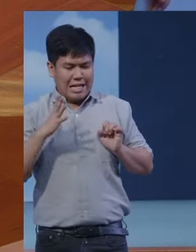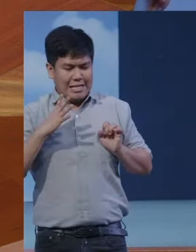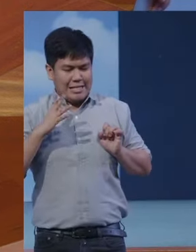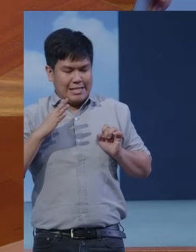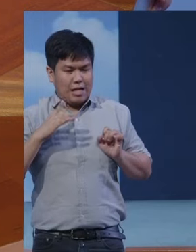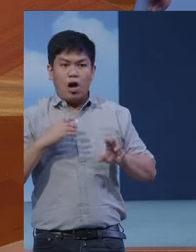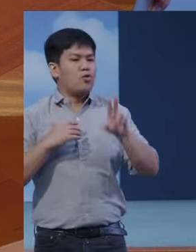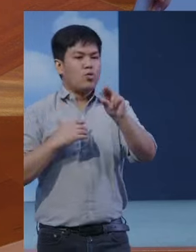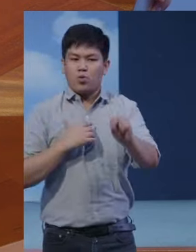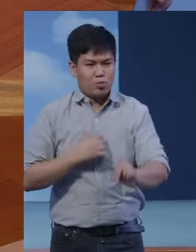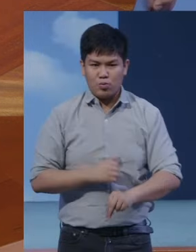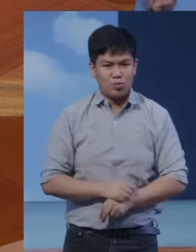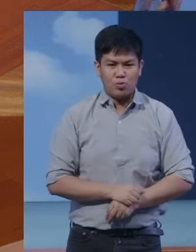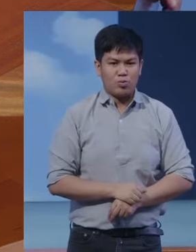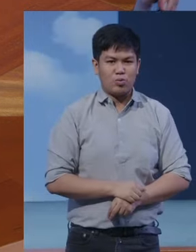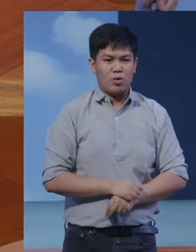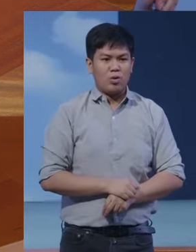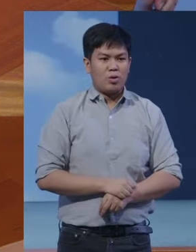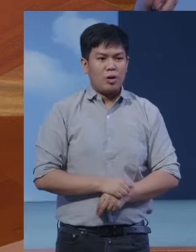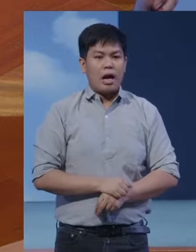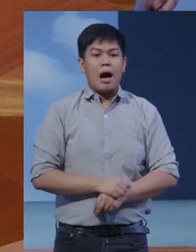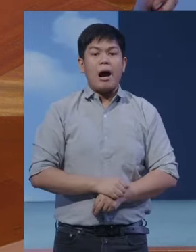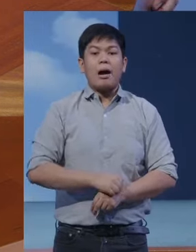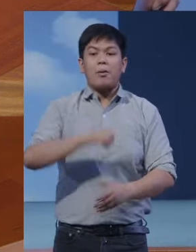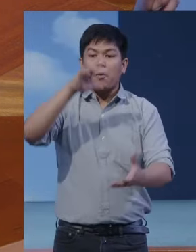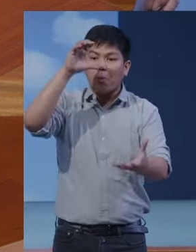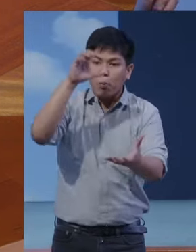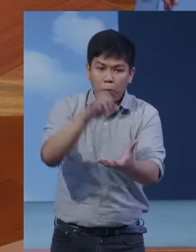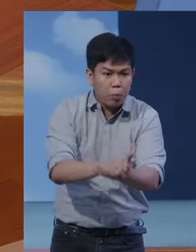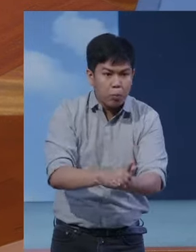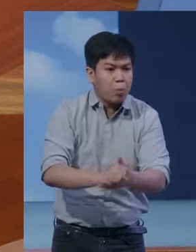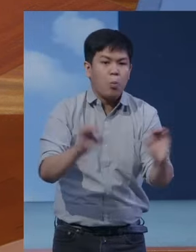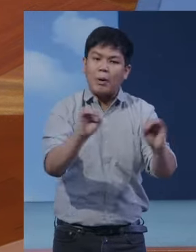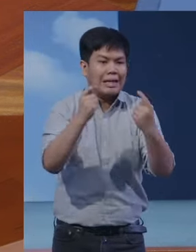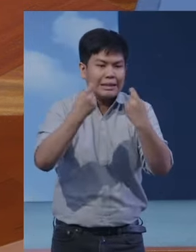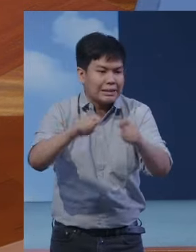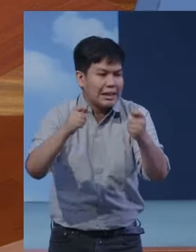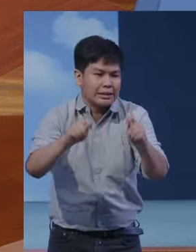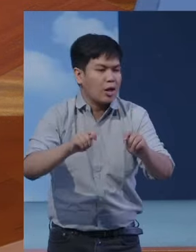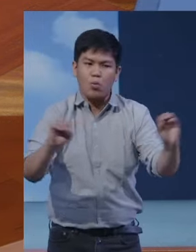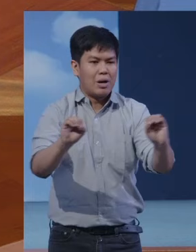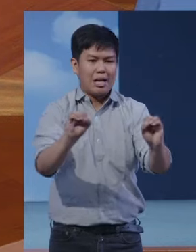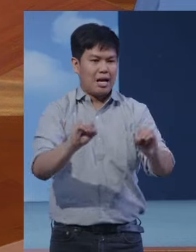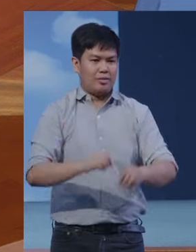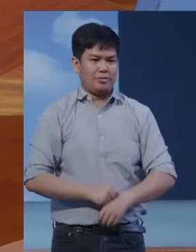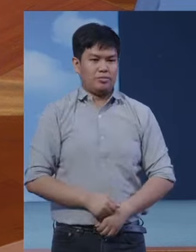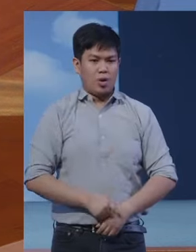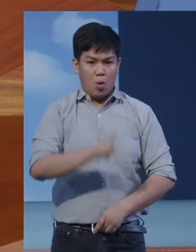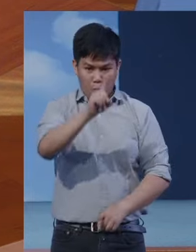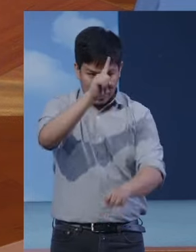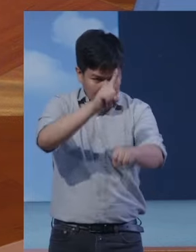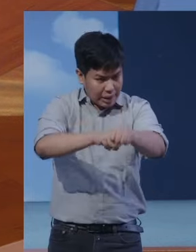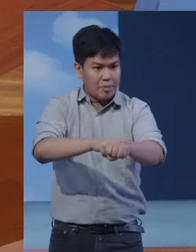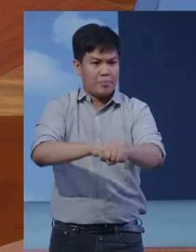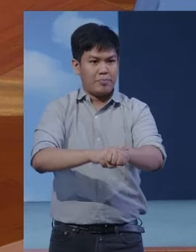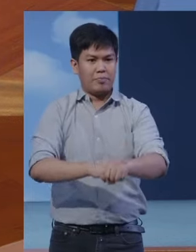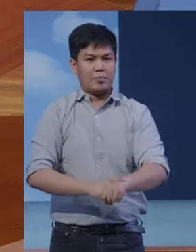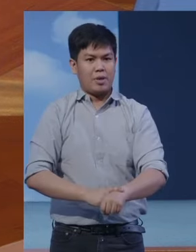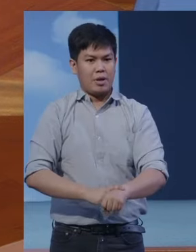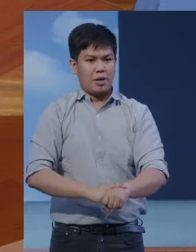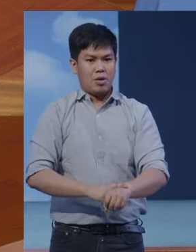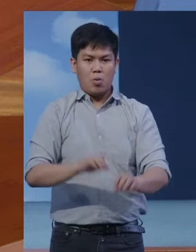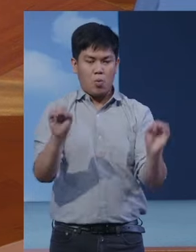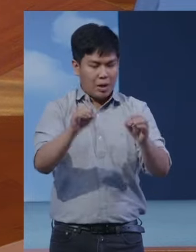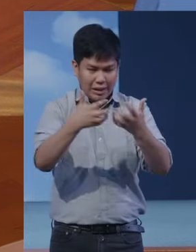ang pag-aasawa po walang urungan walang urungan walang atrasan walang hiwalayan